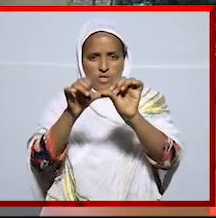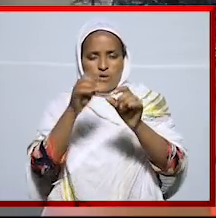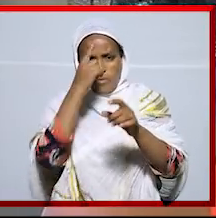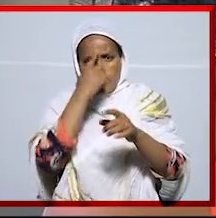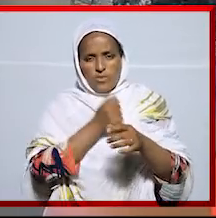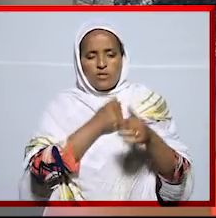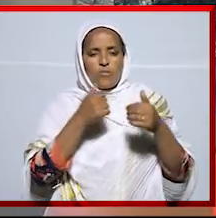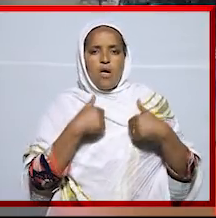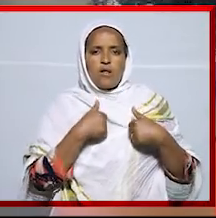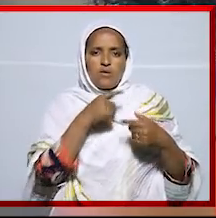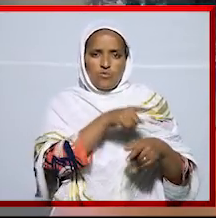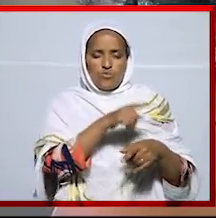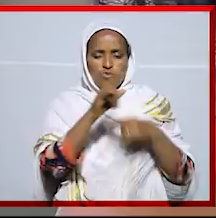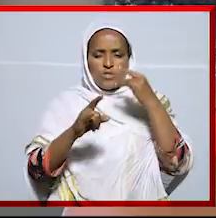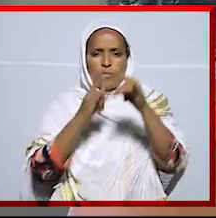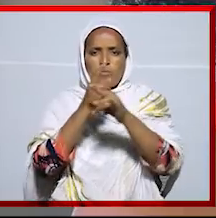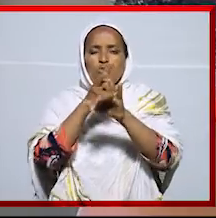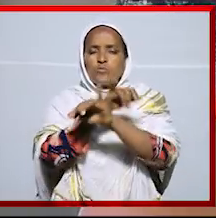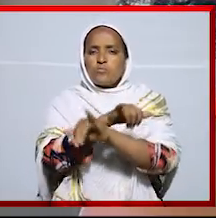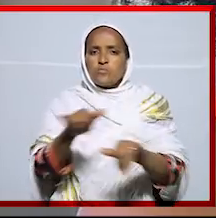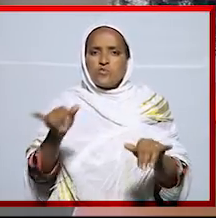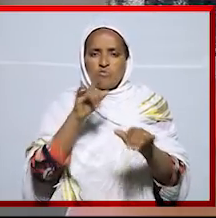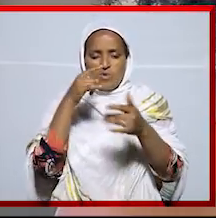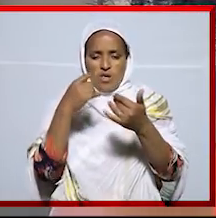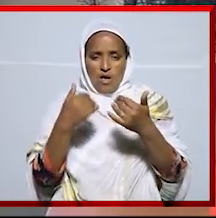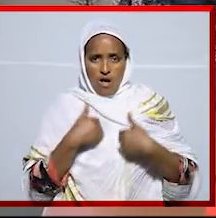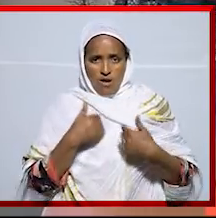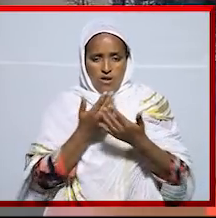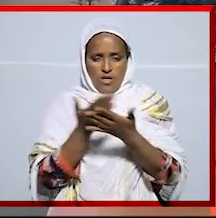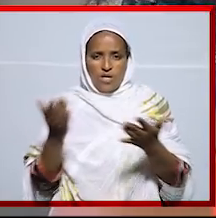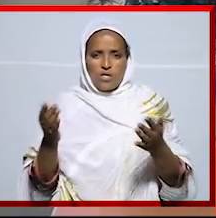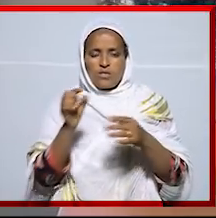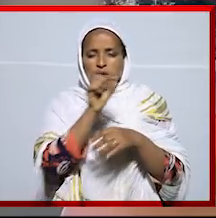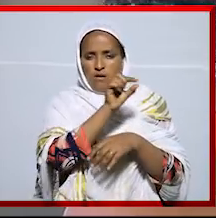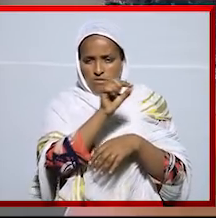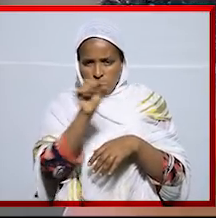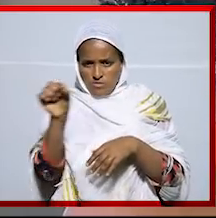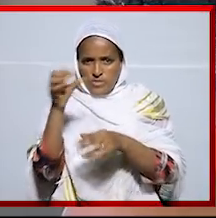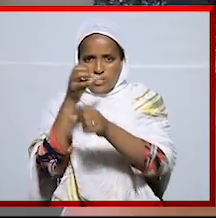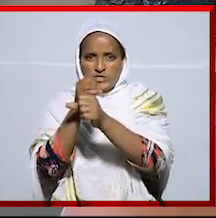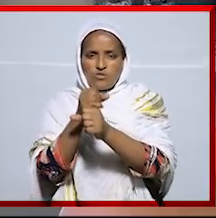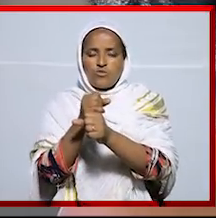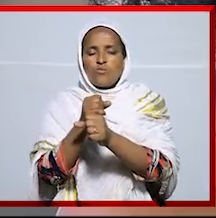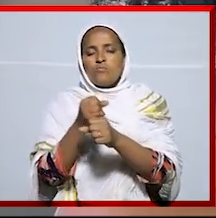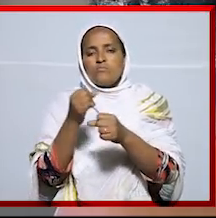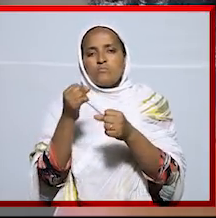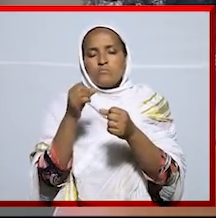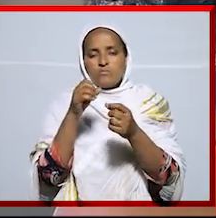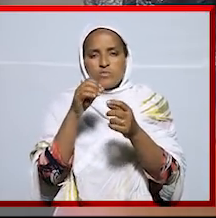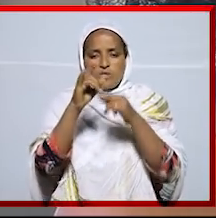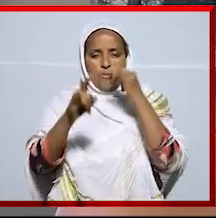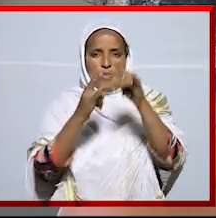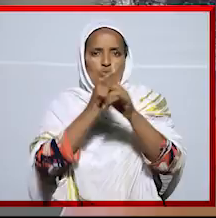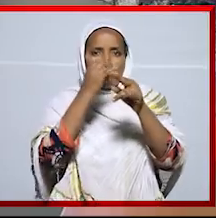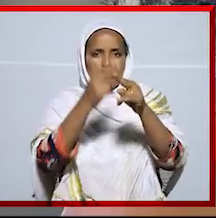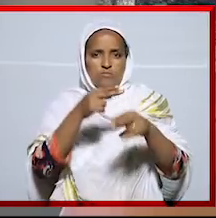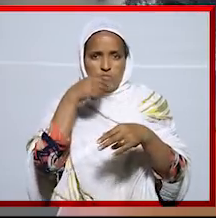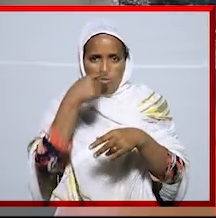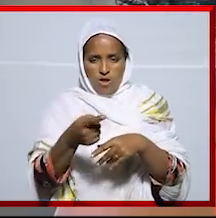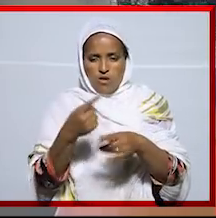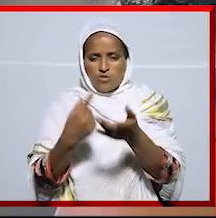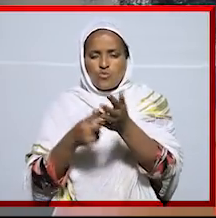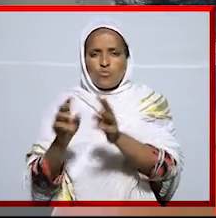በእምነቱም ያለ ነገር ማለት ዘመናዊነትም ያ ነው። ያለህን ነገር አሳምረ ስትይዘው ነው ዘመናዊነት የሚባለው ማለት ነው። ሰው